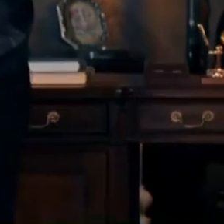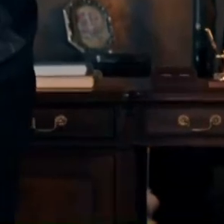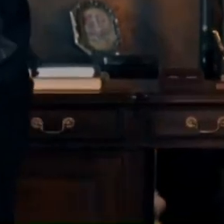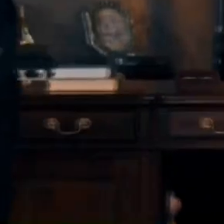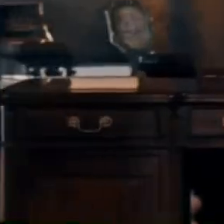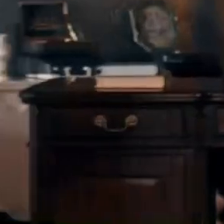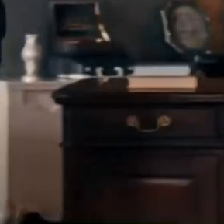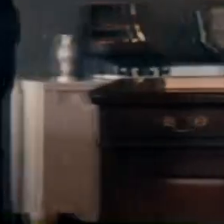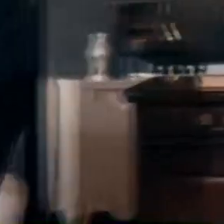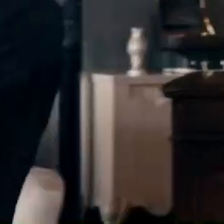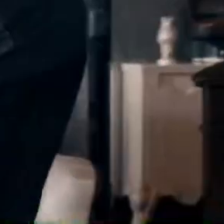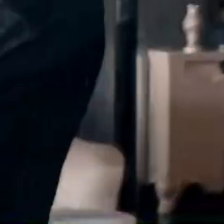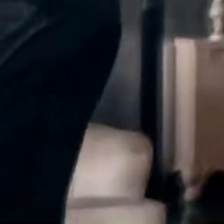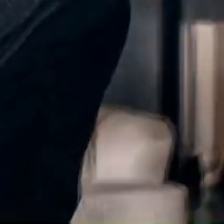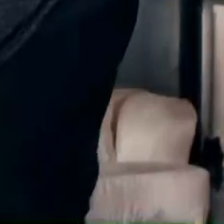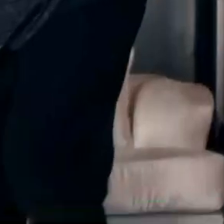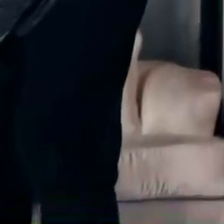bırakıyor.